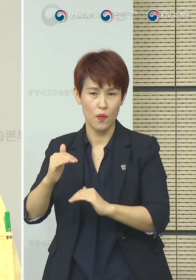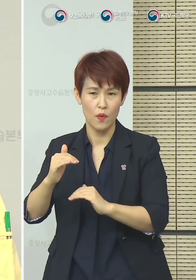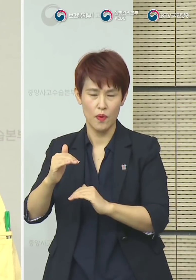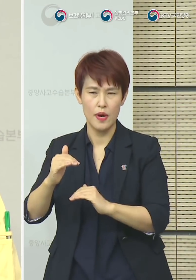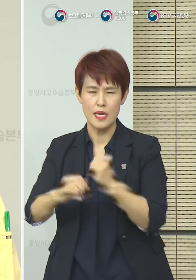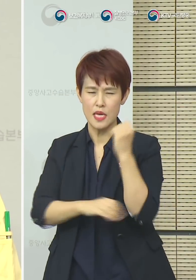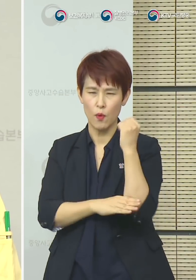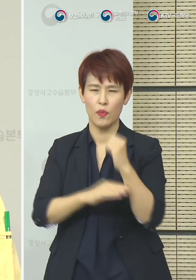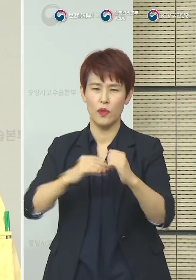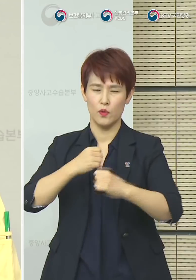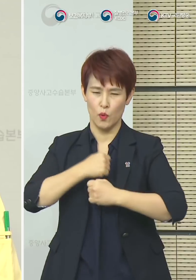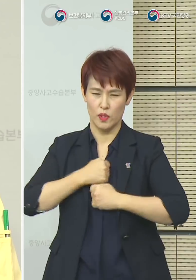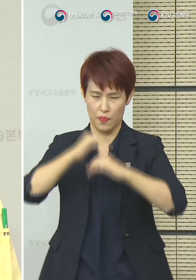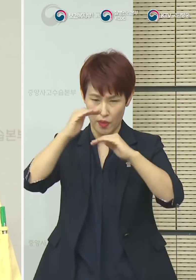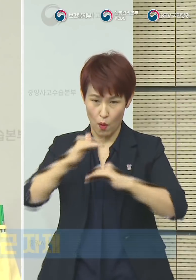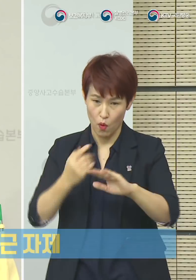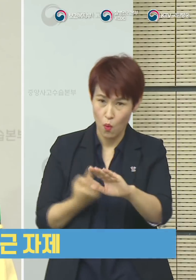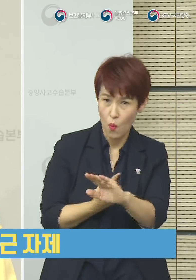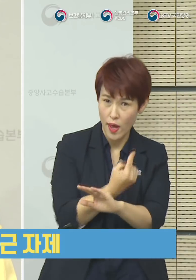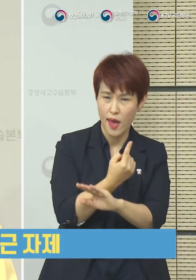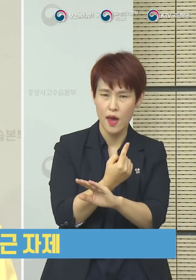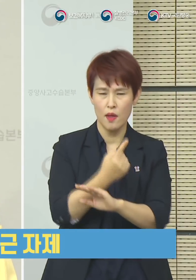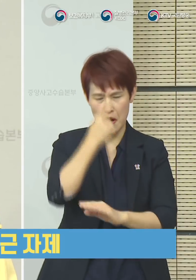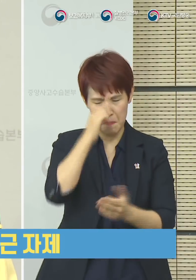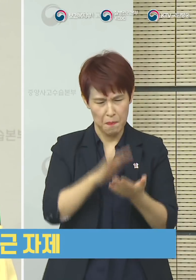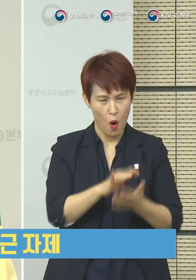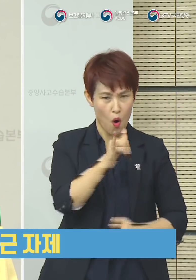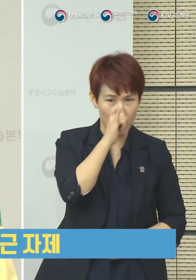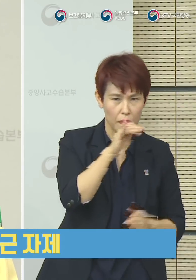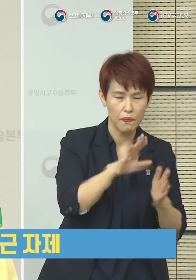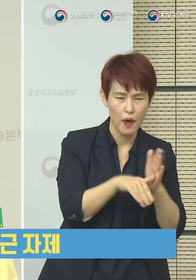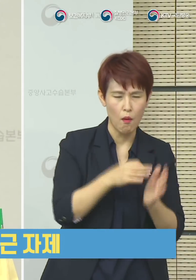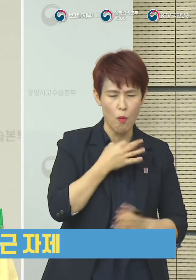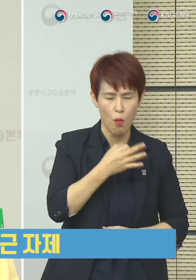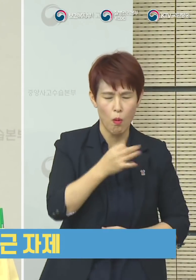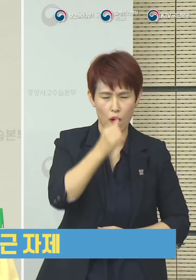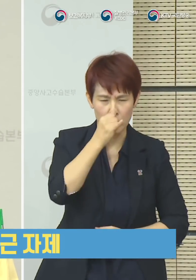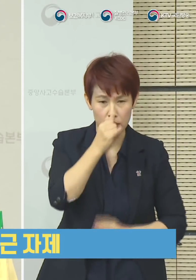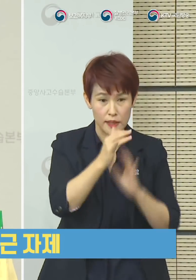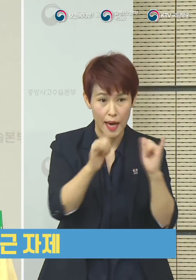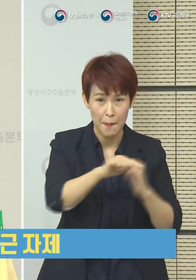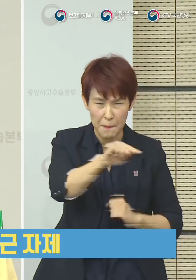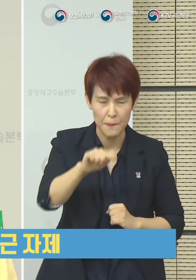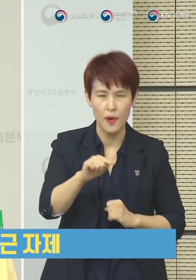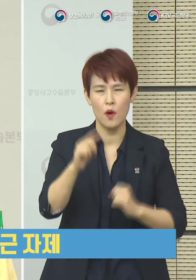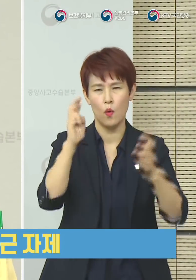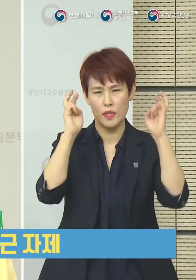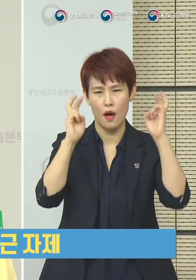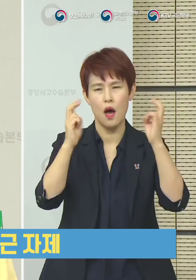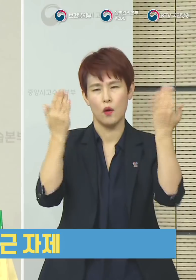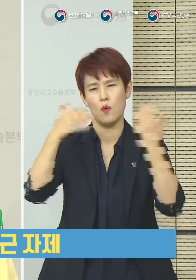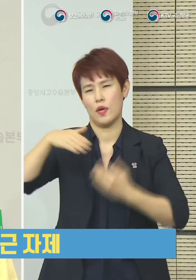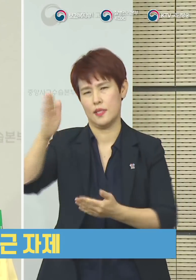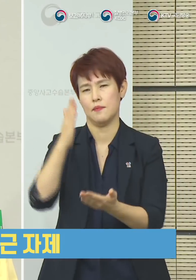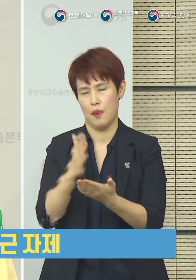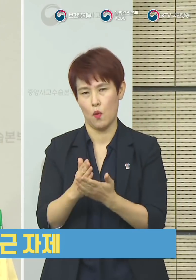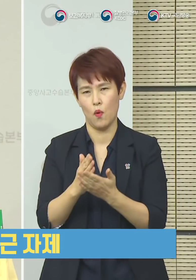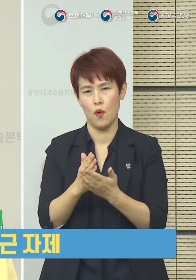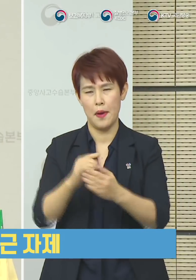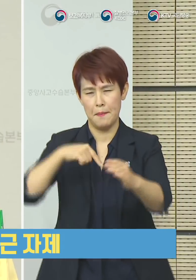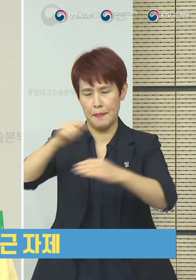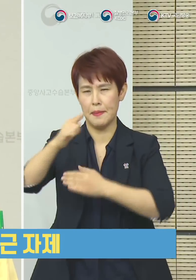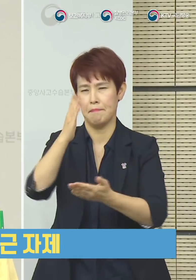등 기본적인 수칙 이외에 발열이나 호흡기 증상이 나타난 사람은 등교나 출근을 하지 말고